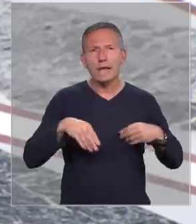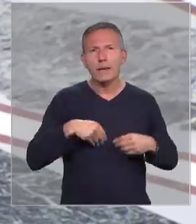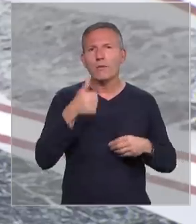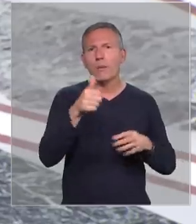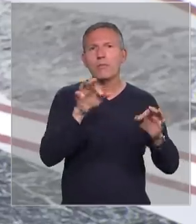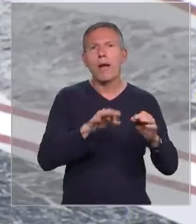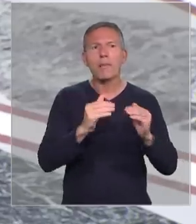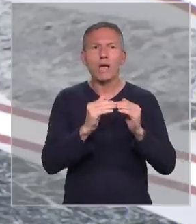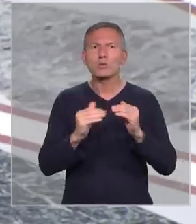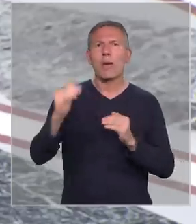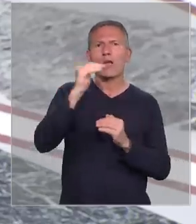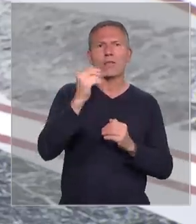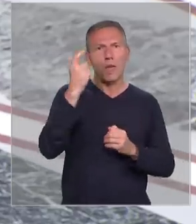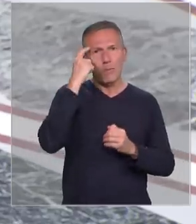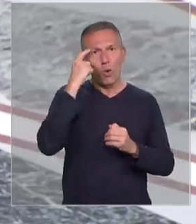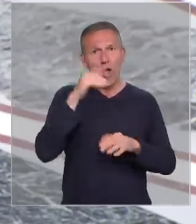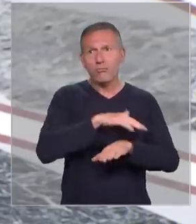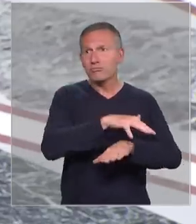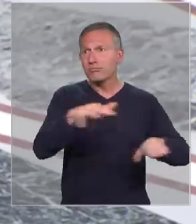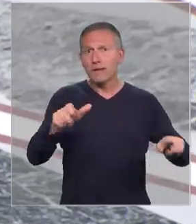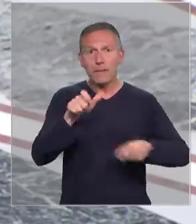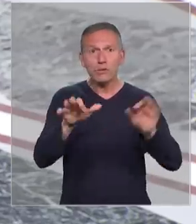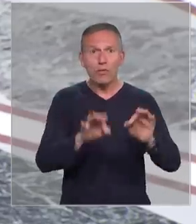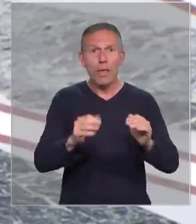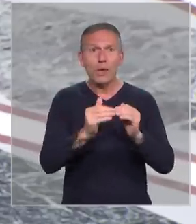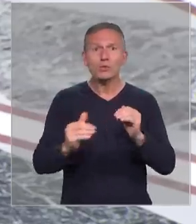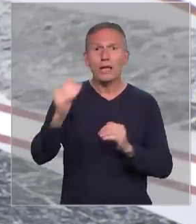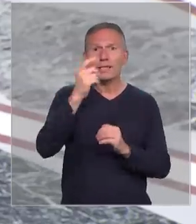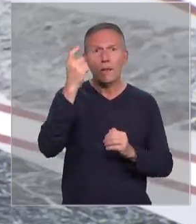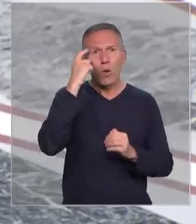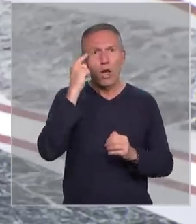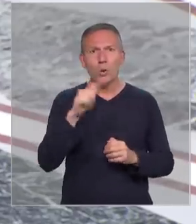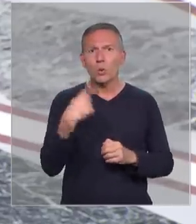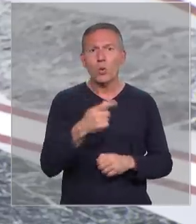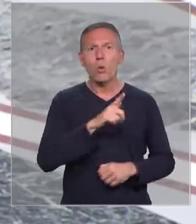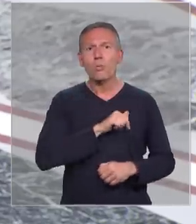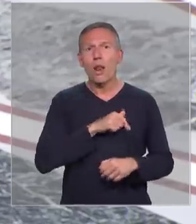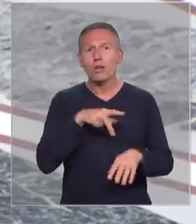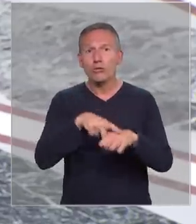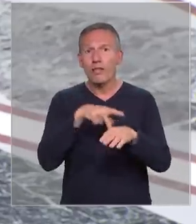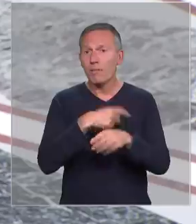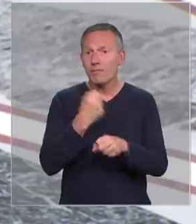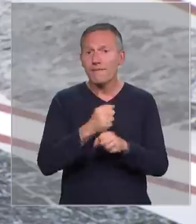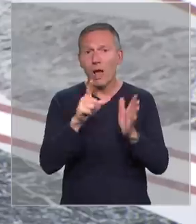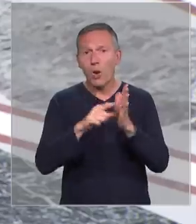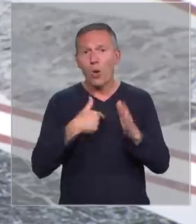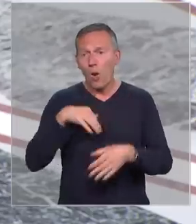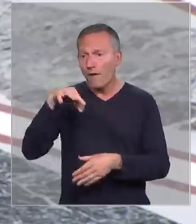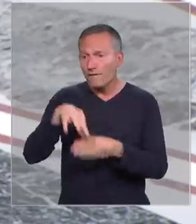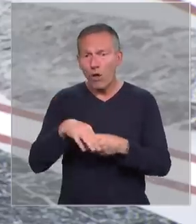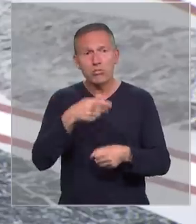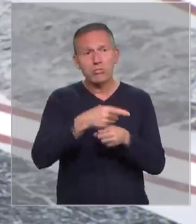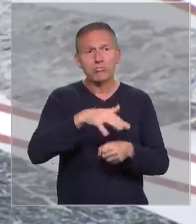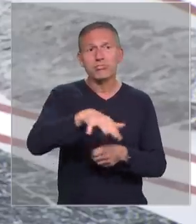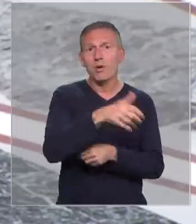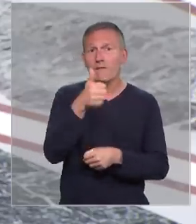pas de supériorité morale, pas plus que n'importe quel autre citoyen. Et les policiers et les gendarmes ne font qu'appliquer les lois que nous votons et que vous